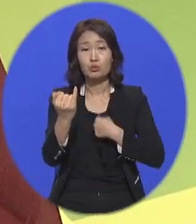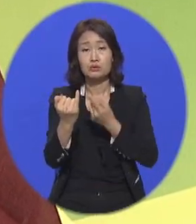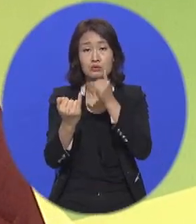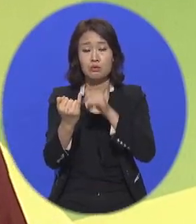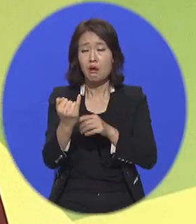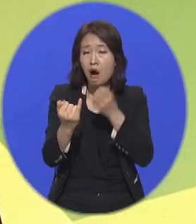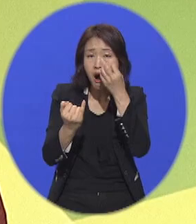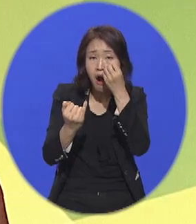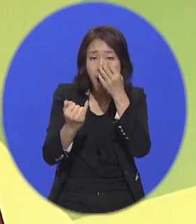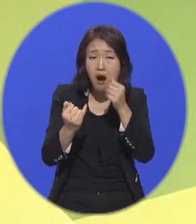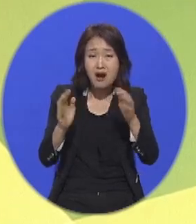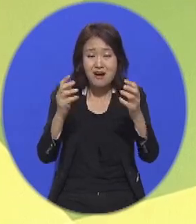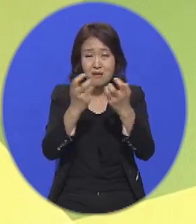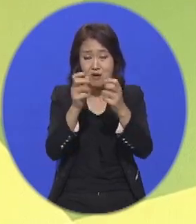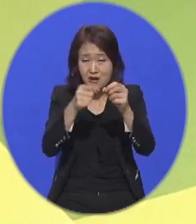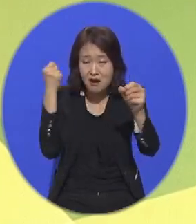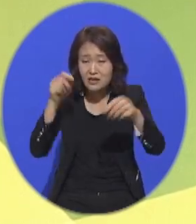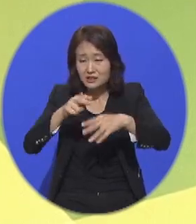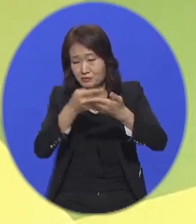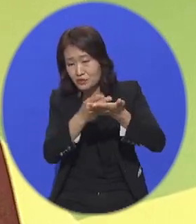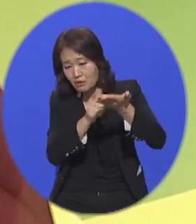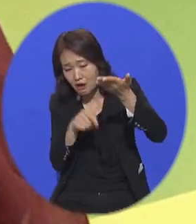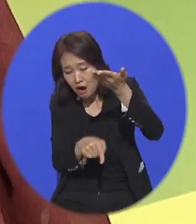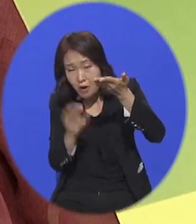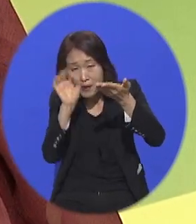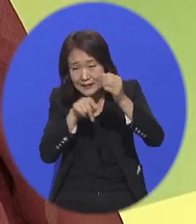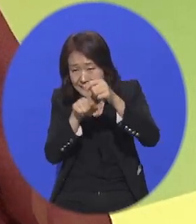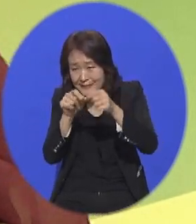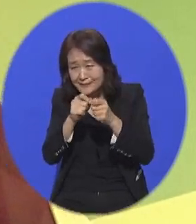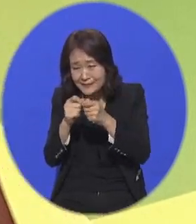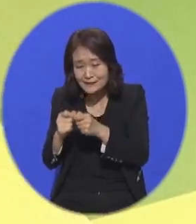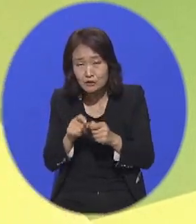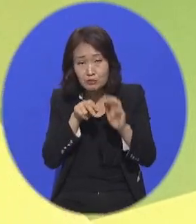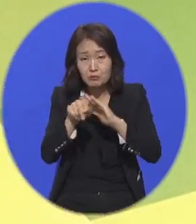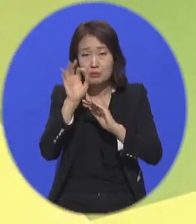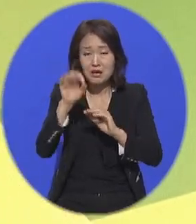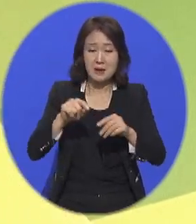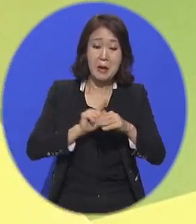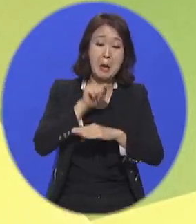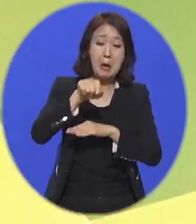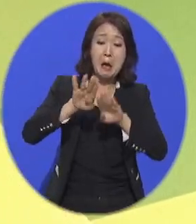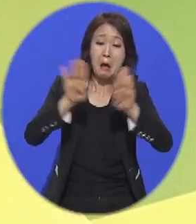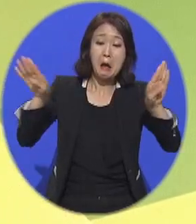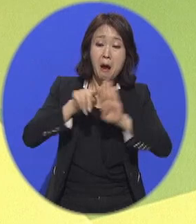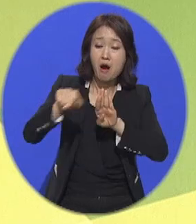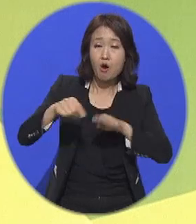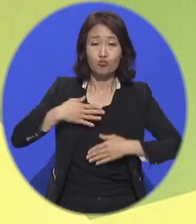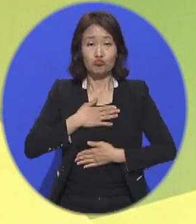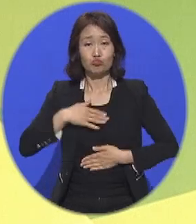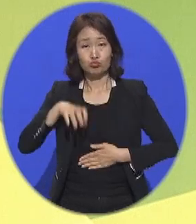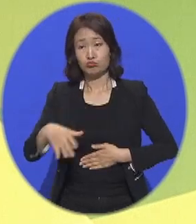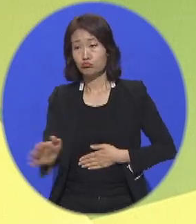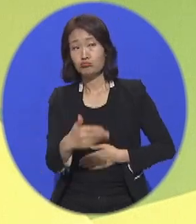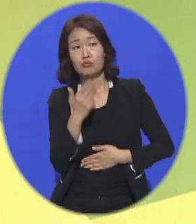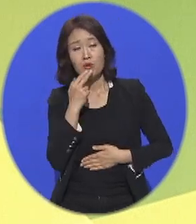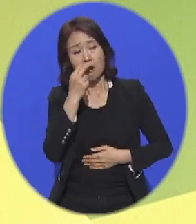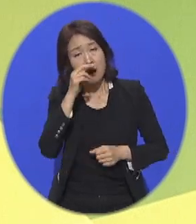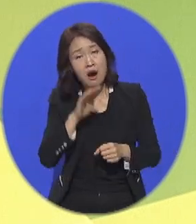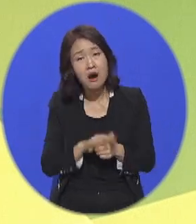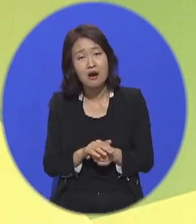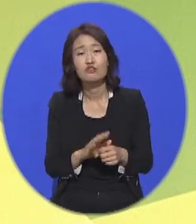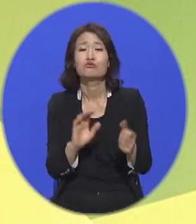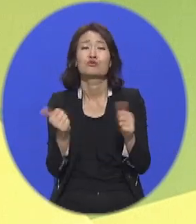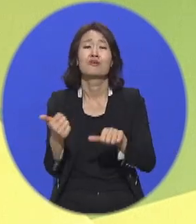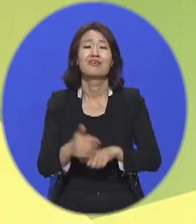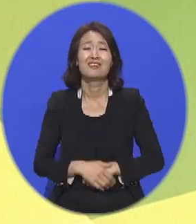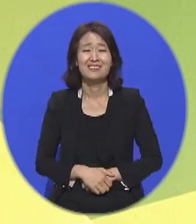된 말이고, 장롱 열고 침대 밑에 보고 없어. 베란다는 있게 재고 가도 없어. 목욕탕도 없어. 막 기가 차서